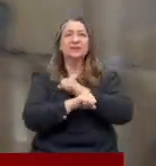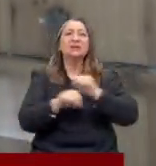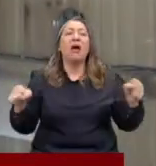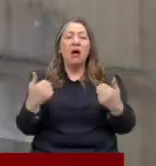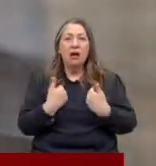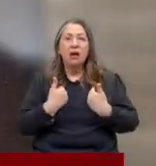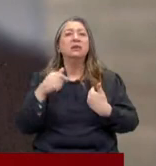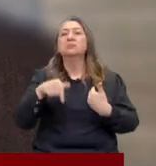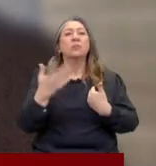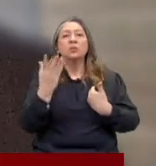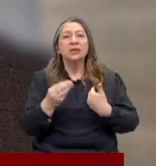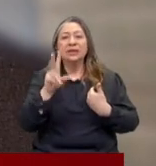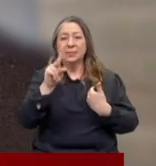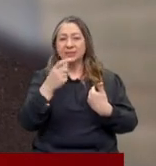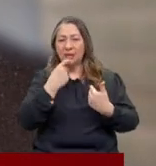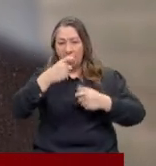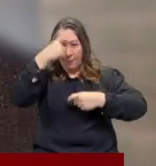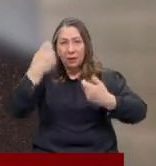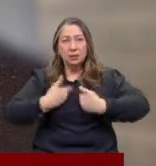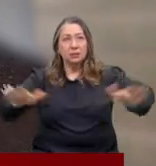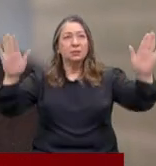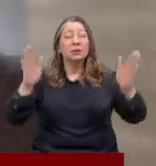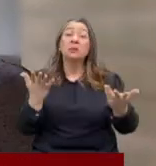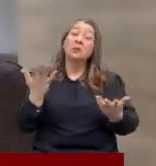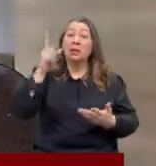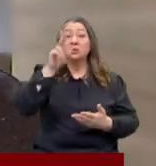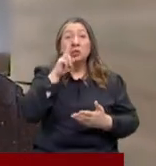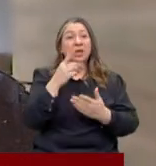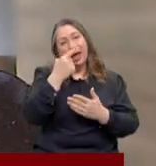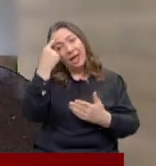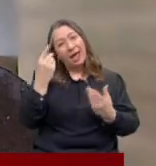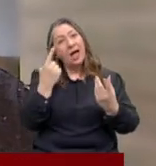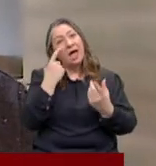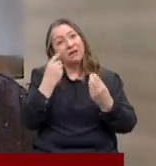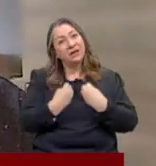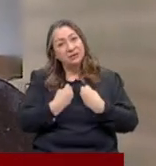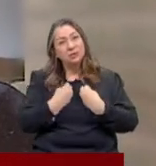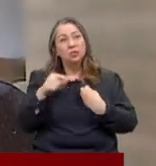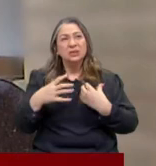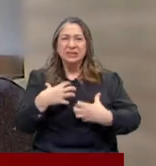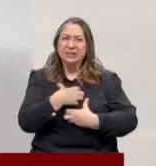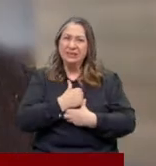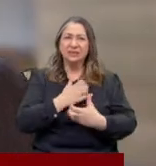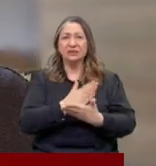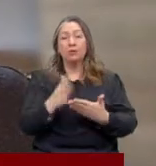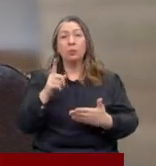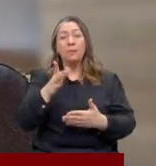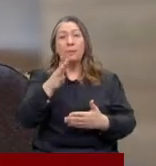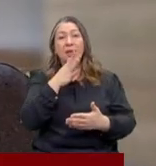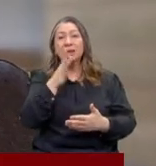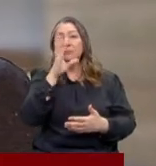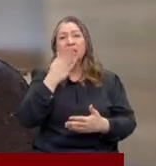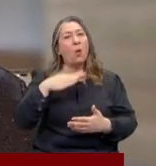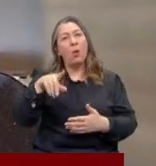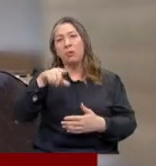Düştüğümüz haller de belli. 21 senelik emek gitti. Bakalım Allah sonumuzu hayır eylesin. Şu anda sıkıntılar içindeyiz. Bunu bilen de hiç kimse